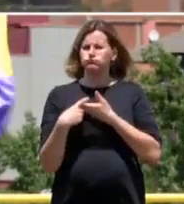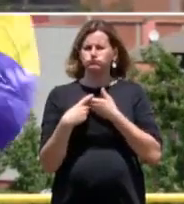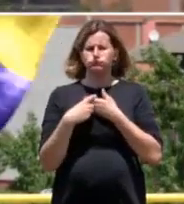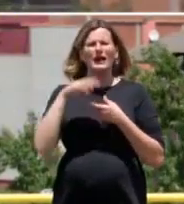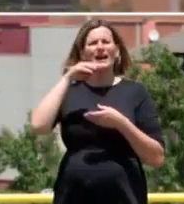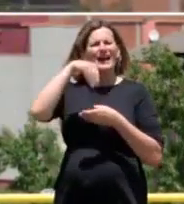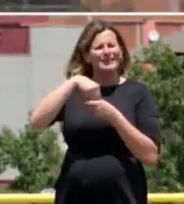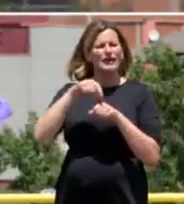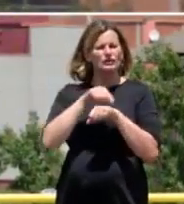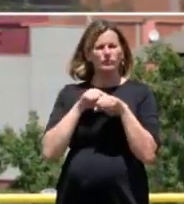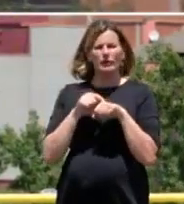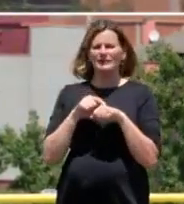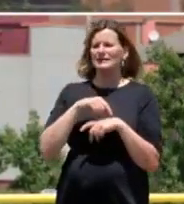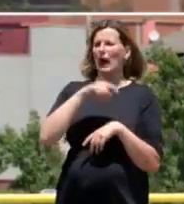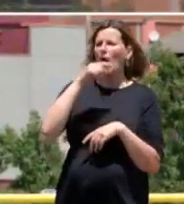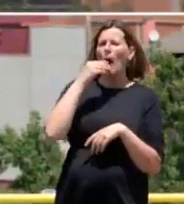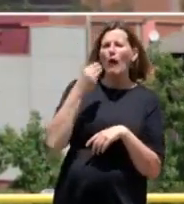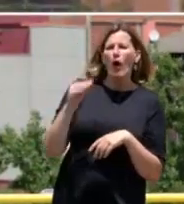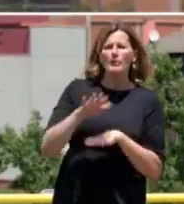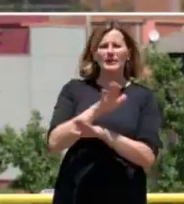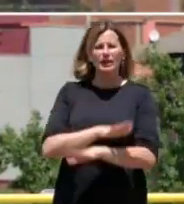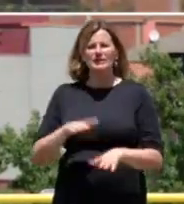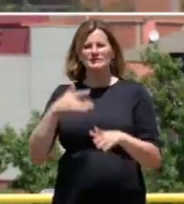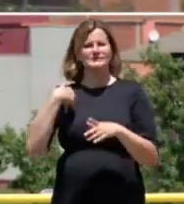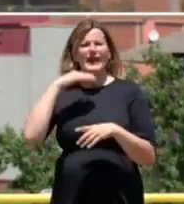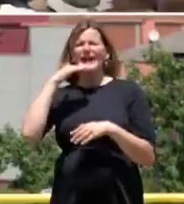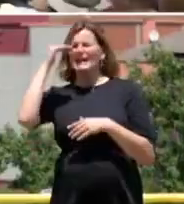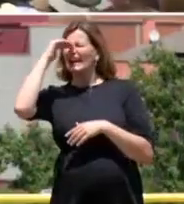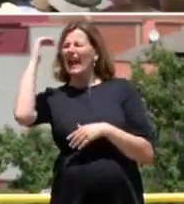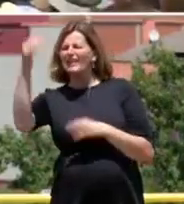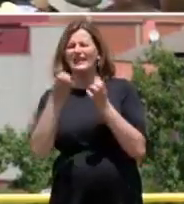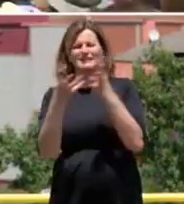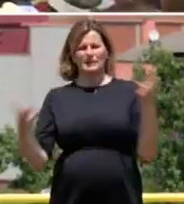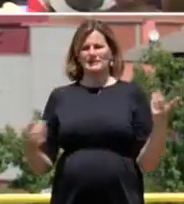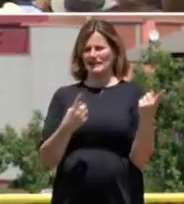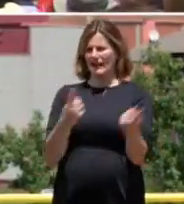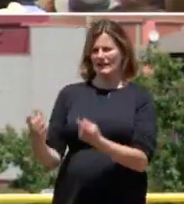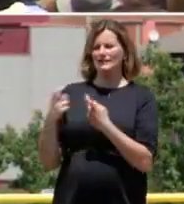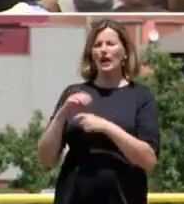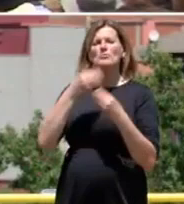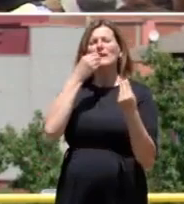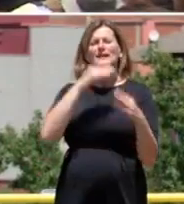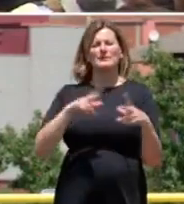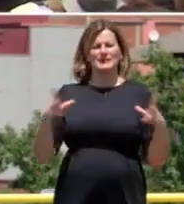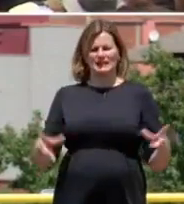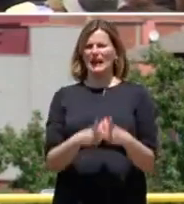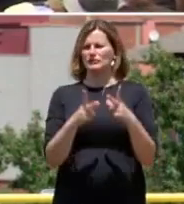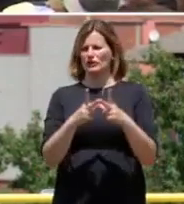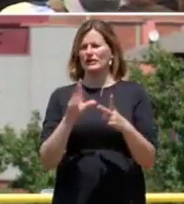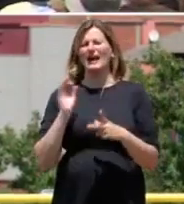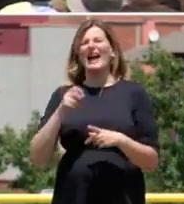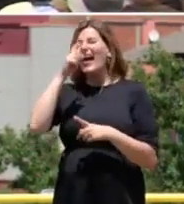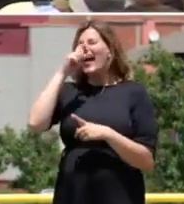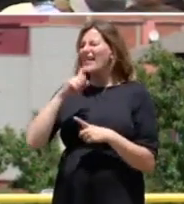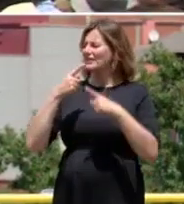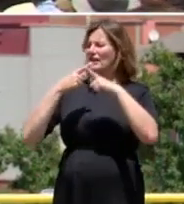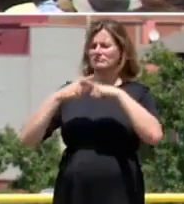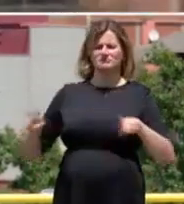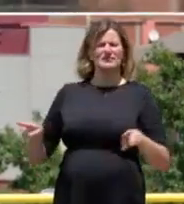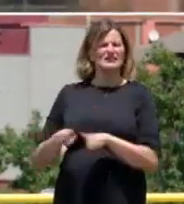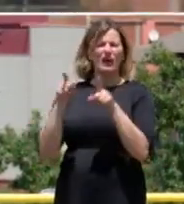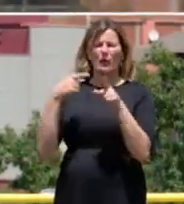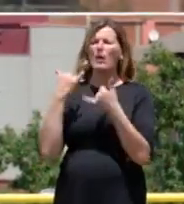grans, homes, dones, diversitat, perquè representi a la societat. Per tant, l'edat no és un